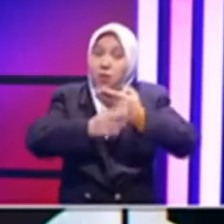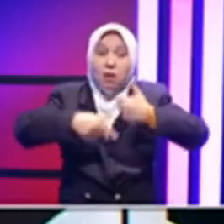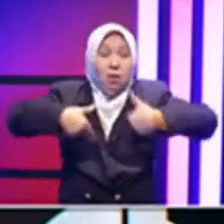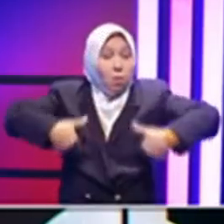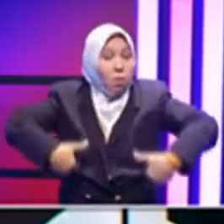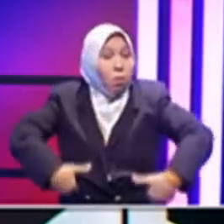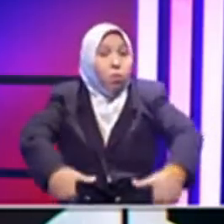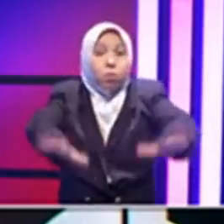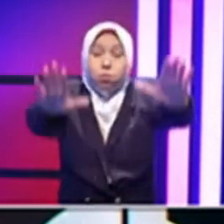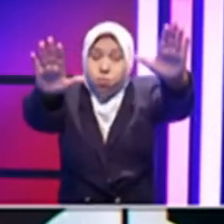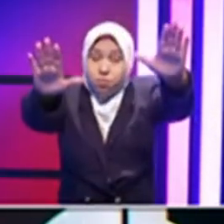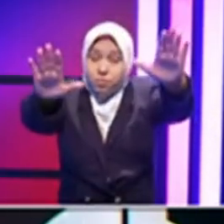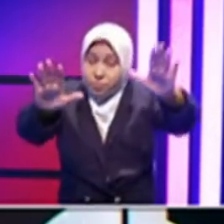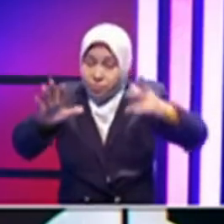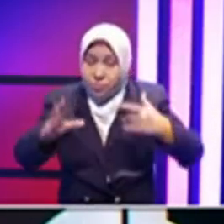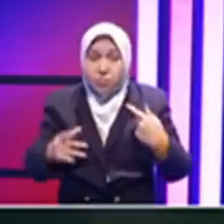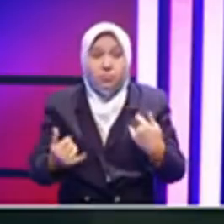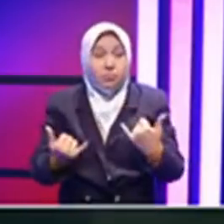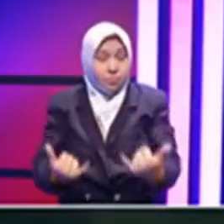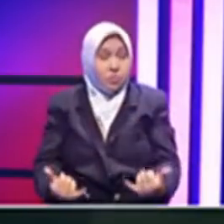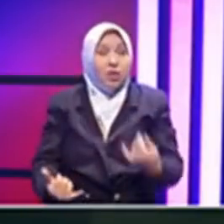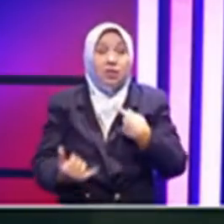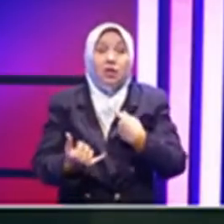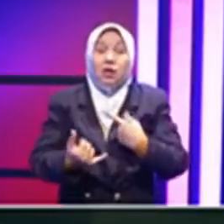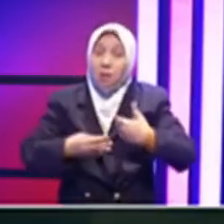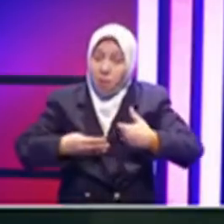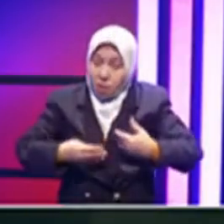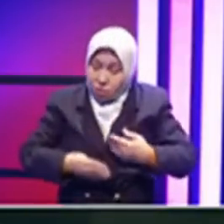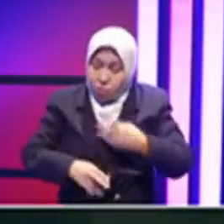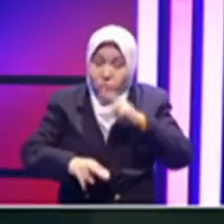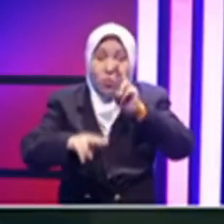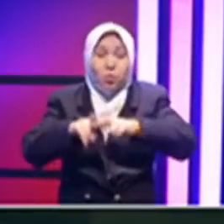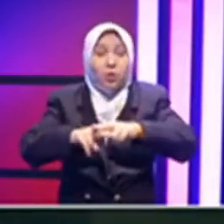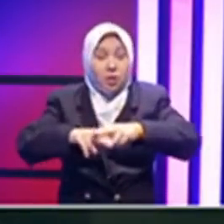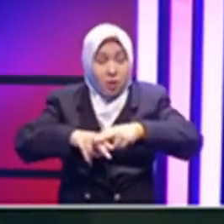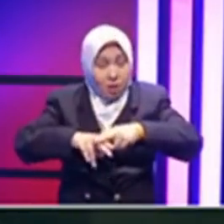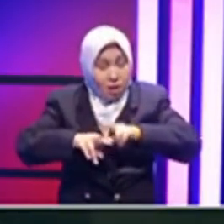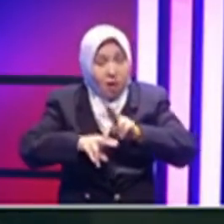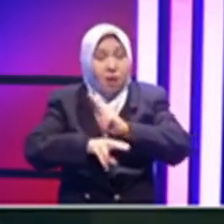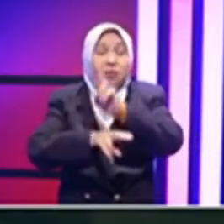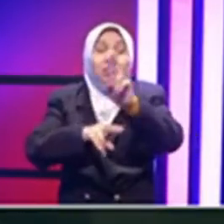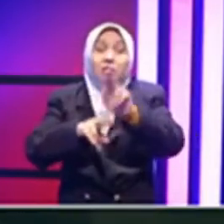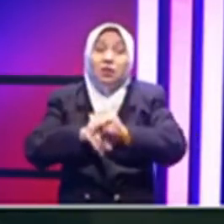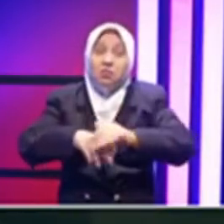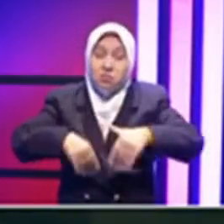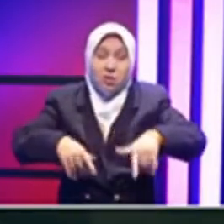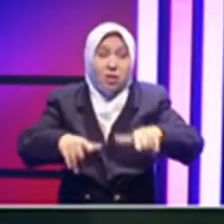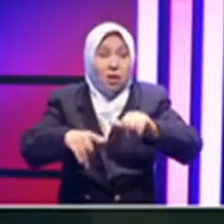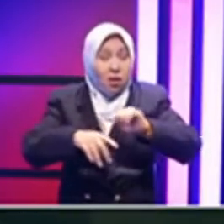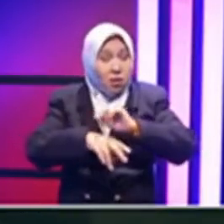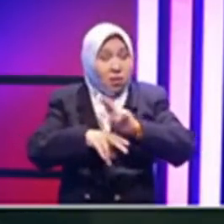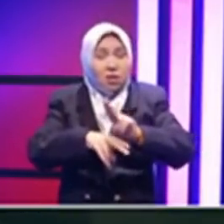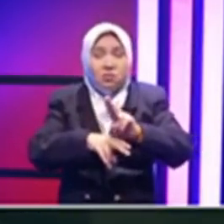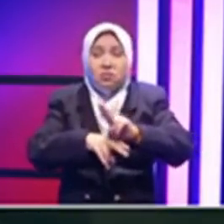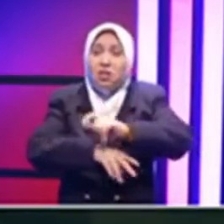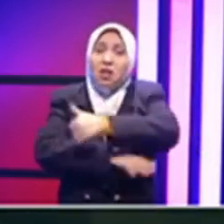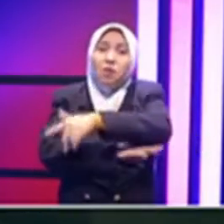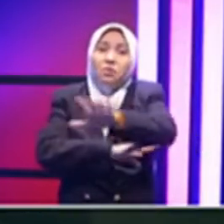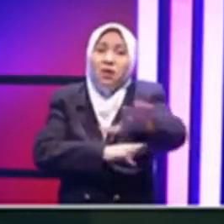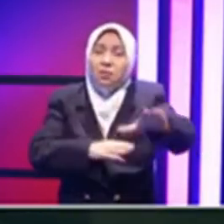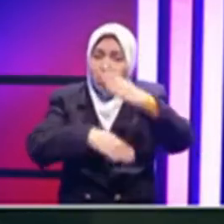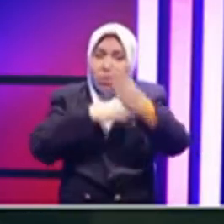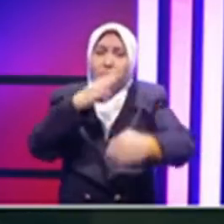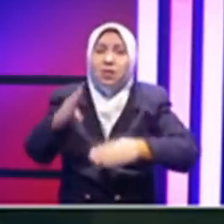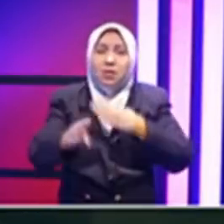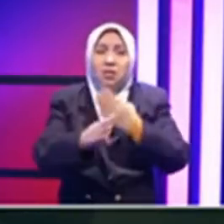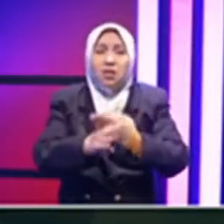tentang bumi Ustaz ya, kita kan duduk atas daratan kan. Tapi bila semalam tu, ini kata semalam lah ni kan, bila di atas lautan tu fikir balik, bumi ni